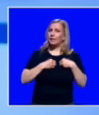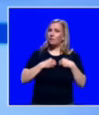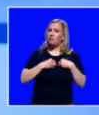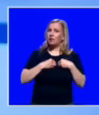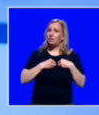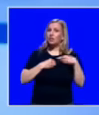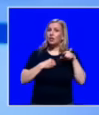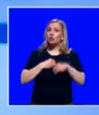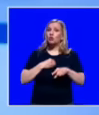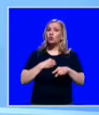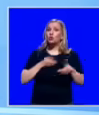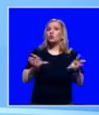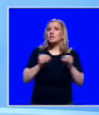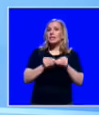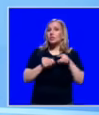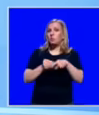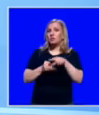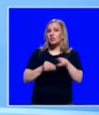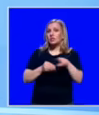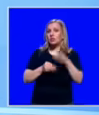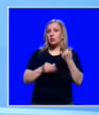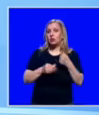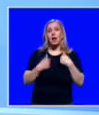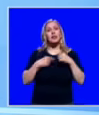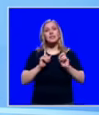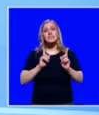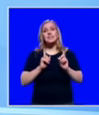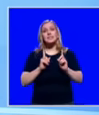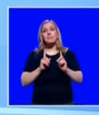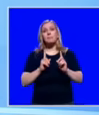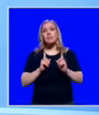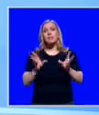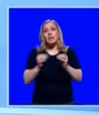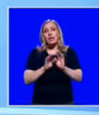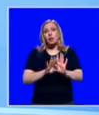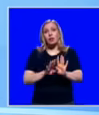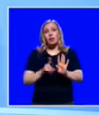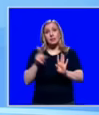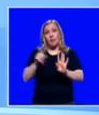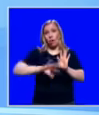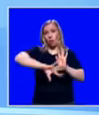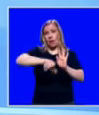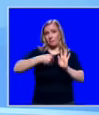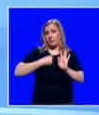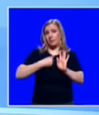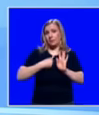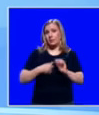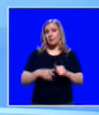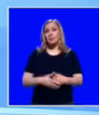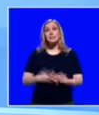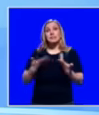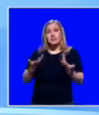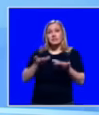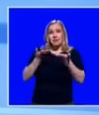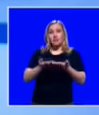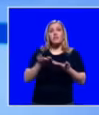тези хора, които сега хулите. Аз не съм бил заедно с тях, аз съм грабен от тях. Това не можете ли да го разберете? Вие сте